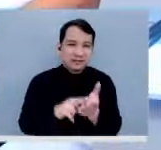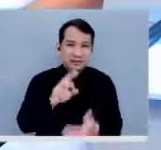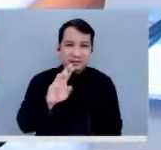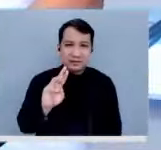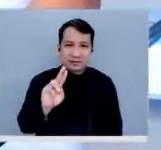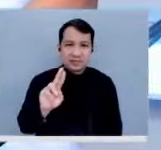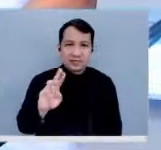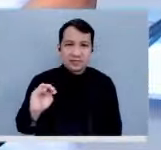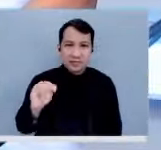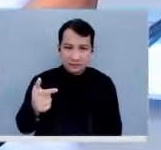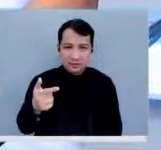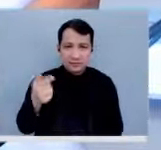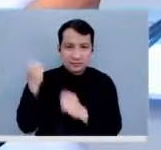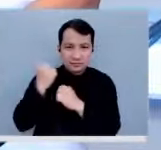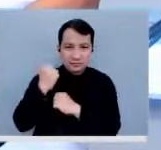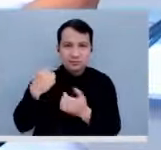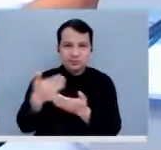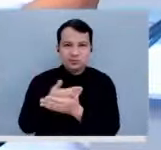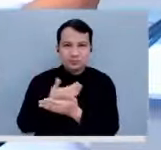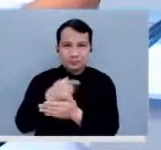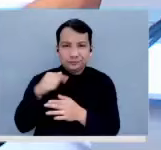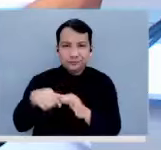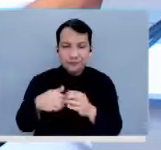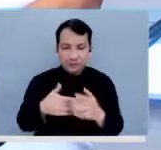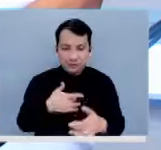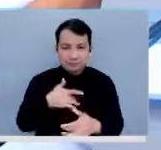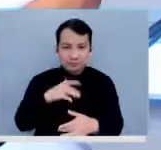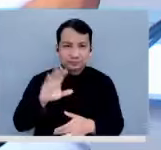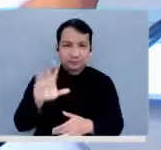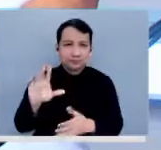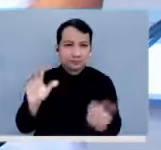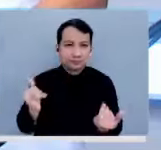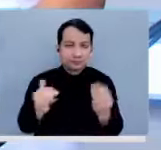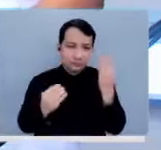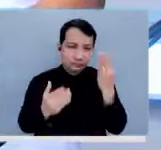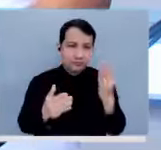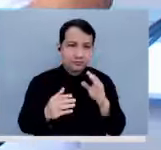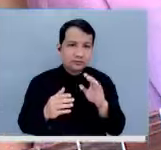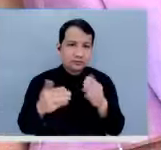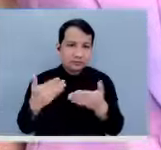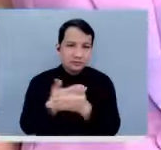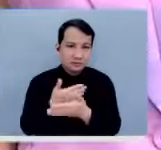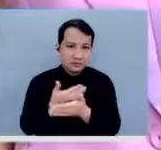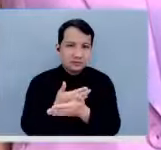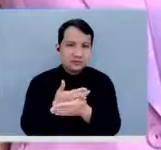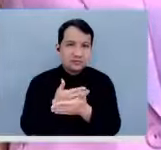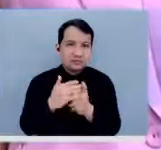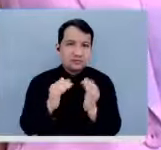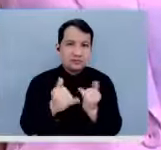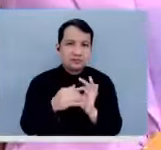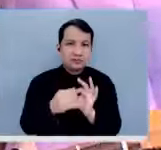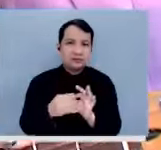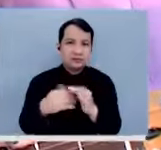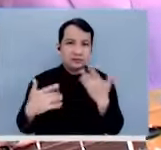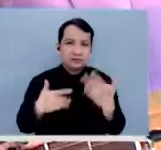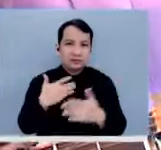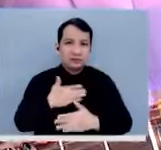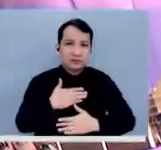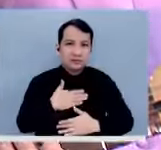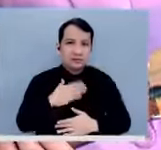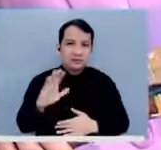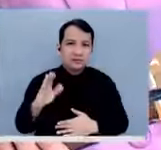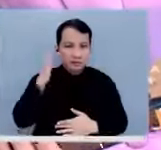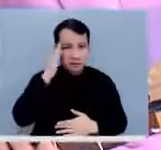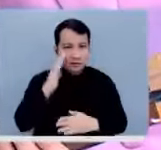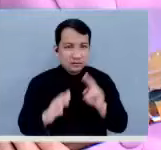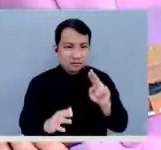nating asahan na bago? At ano yung pakiramdam that you're now under a new label? Of course, we're very, very happy knowing that UMG is